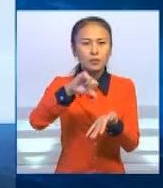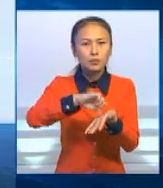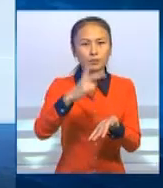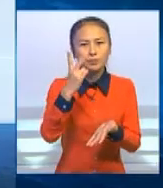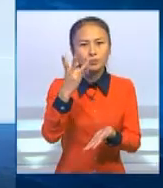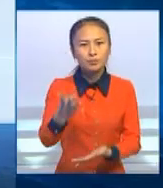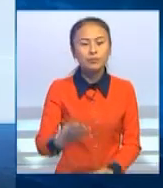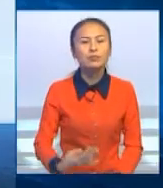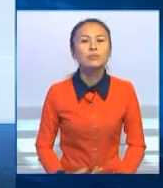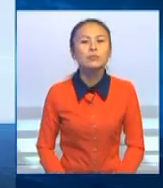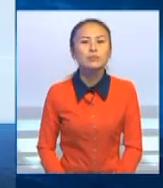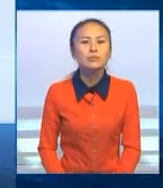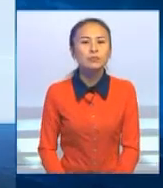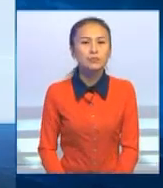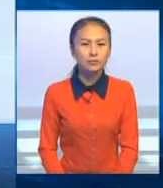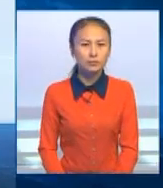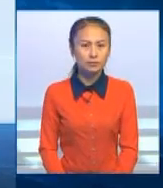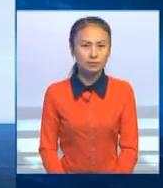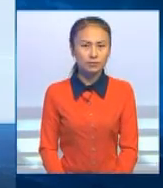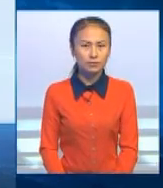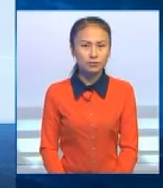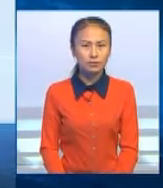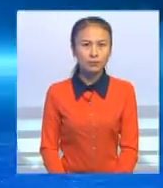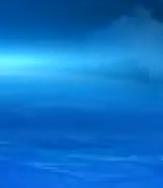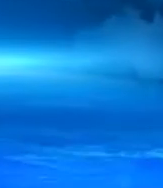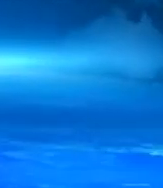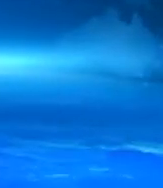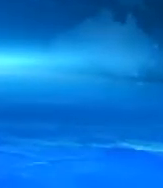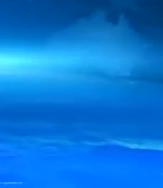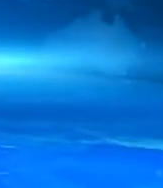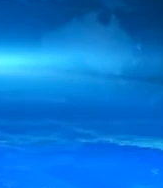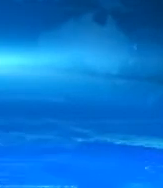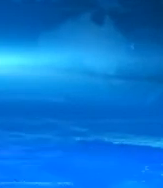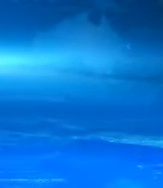қаржы нарығының 24 мүшесі қатысты.